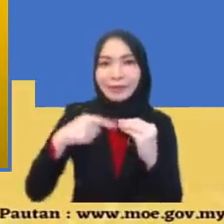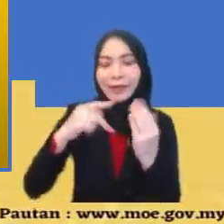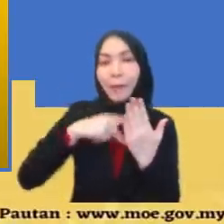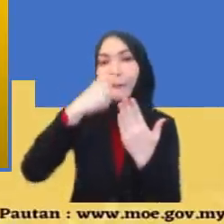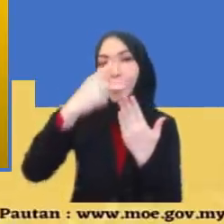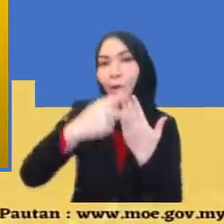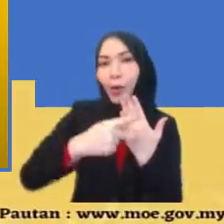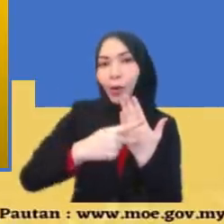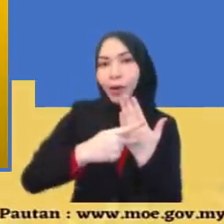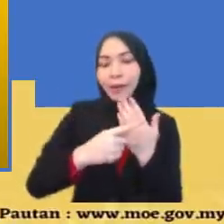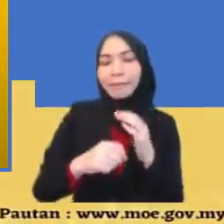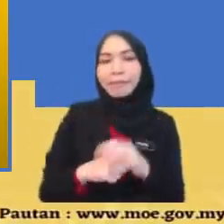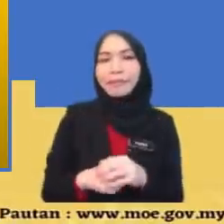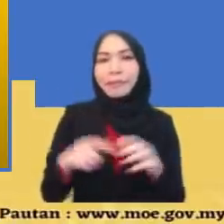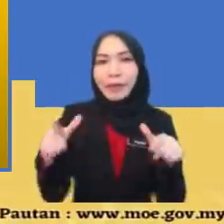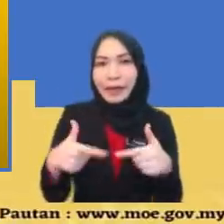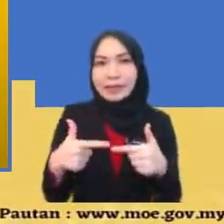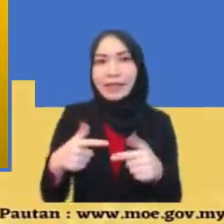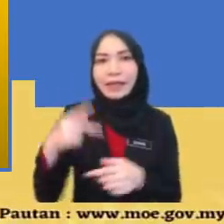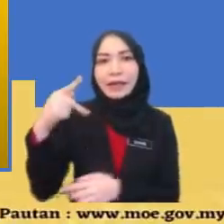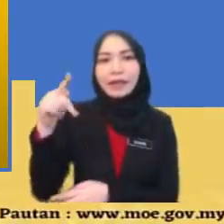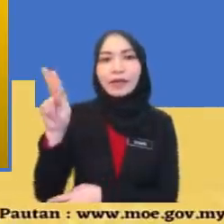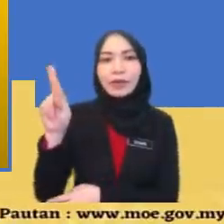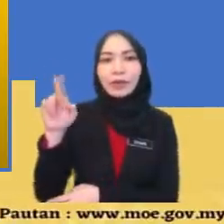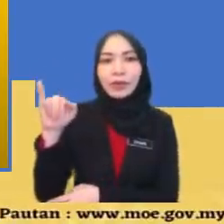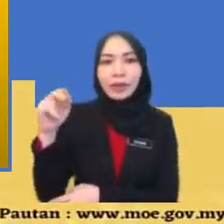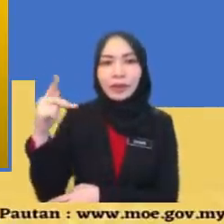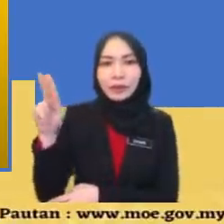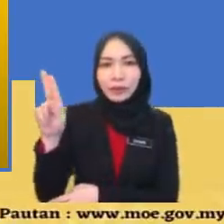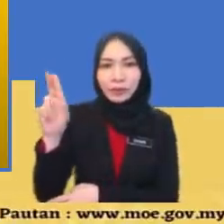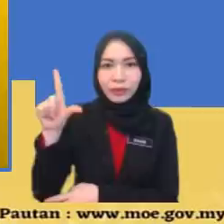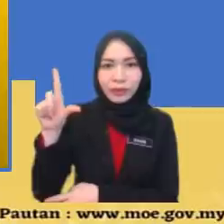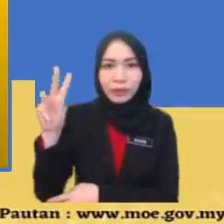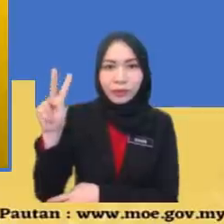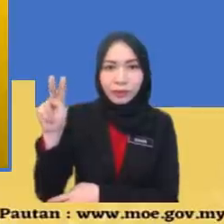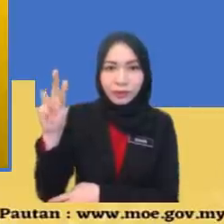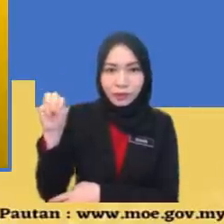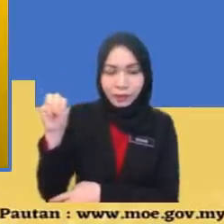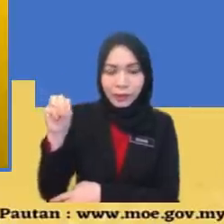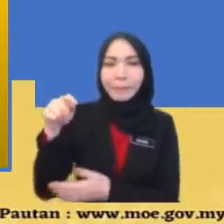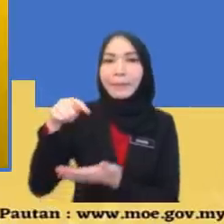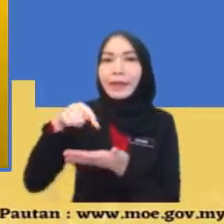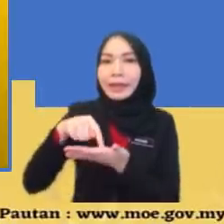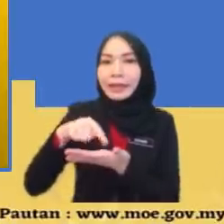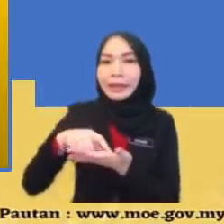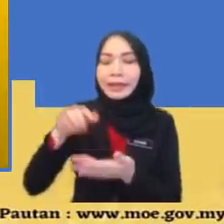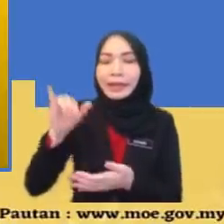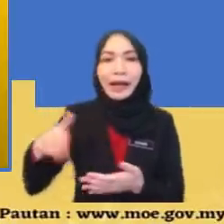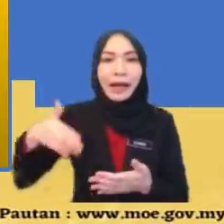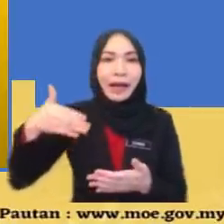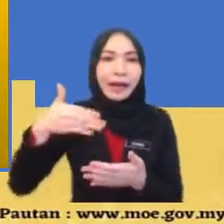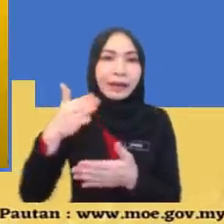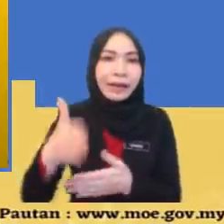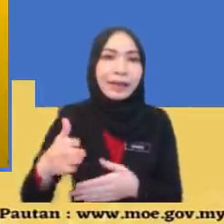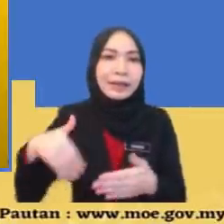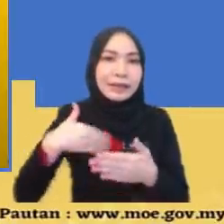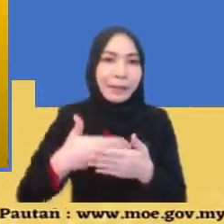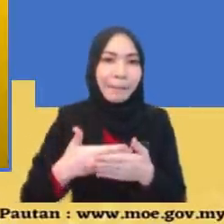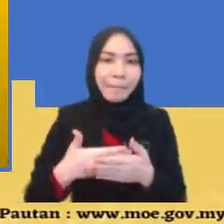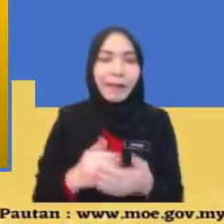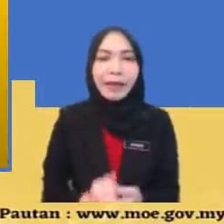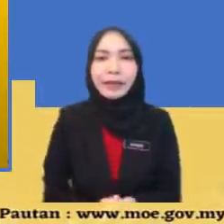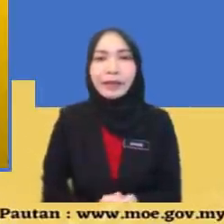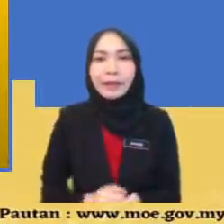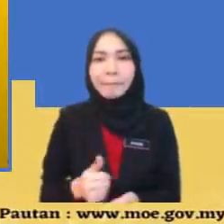pelaksanaan kurikulum yang akan disampaikan oleh yang berusaha one azmoney.win haji adalah pengarap